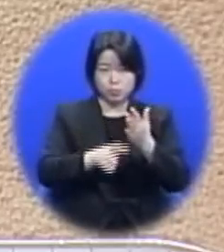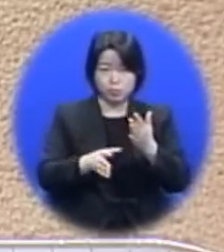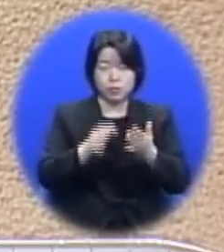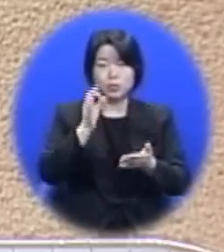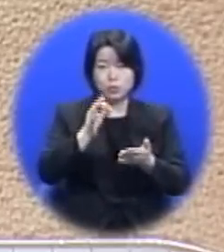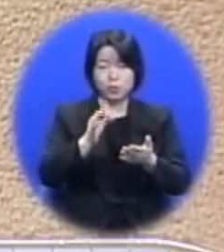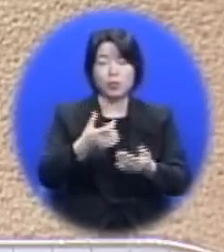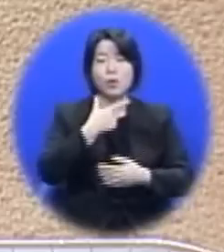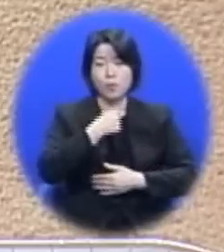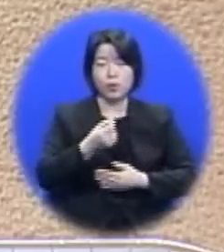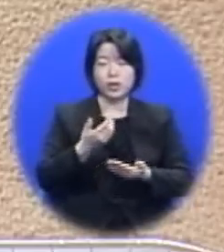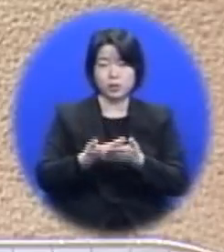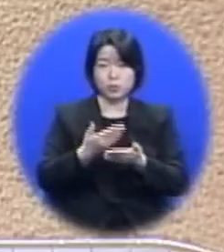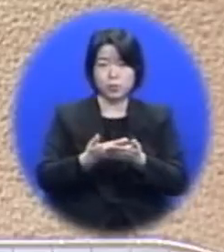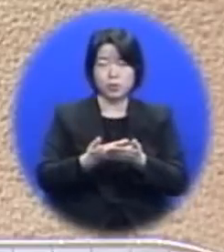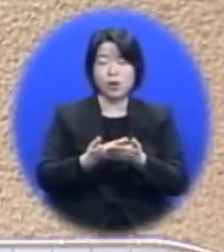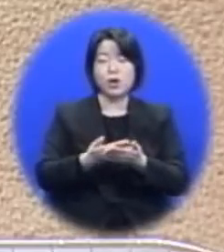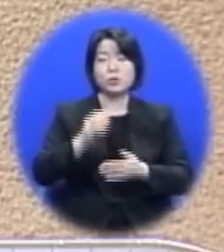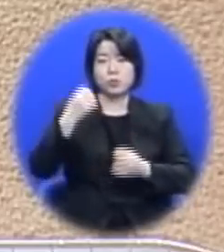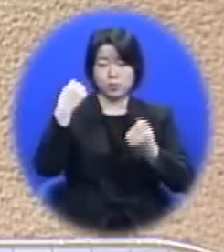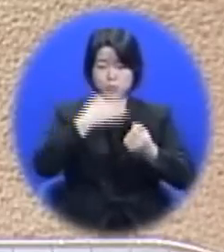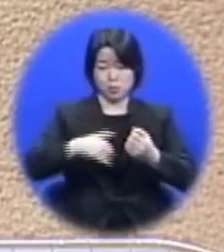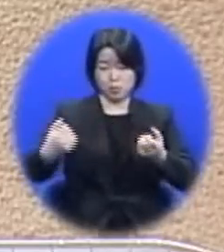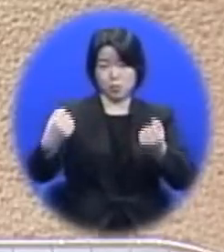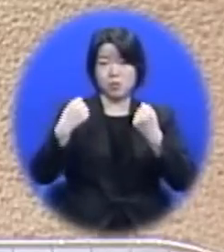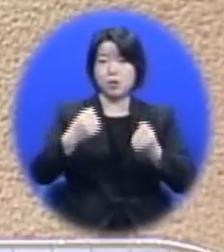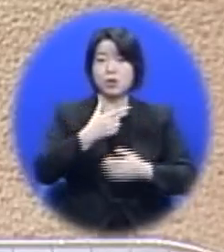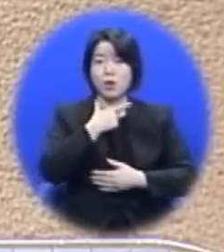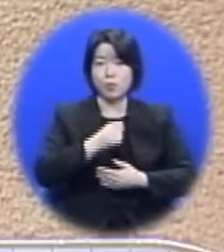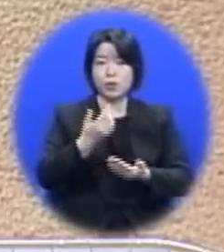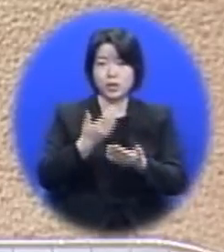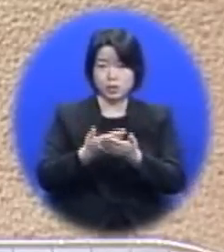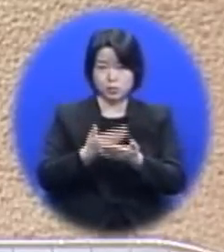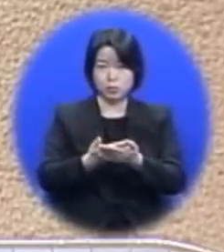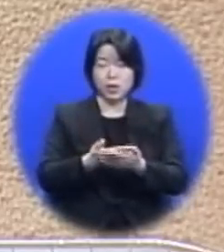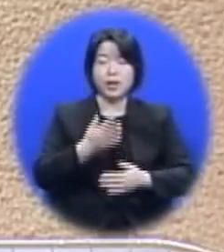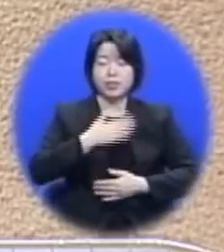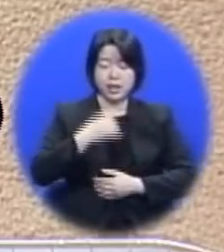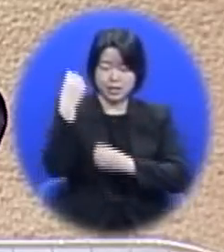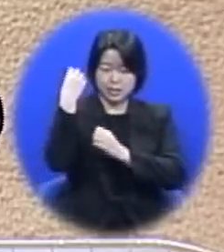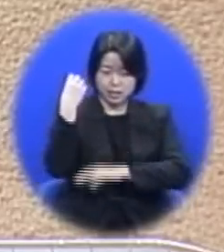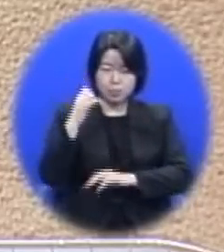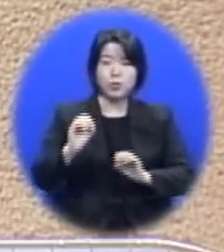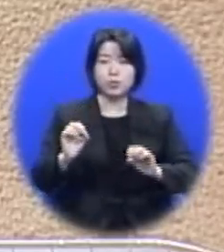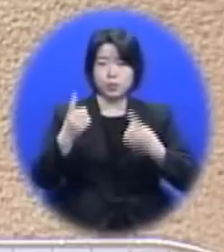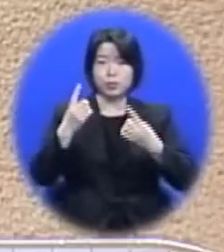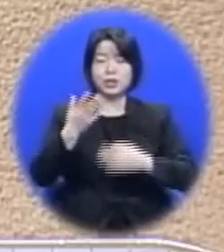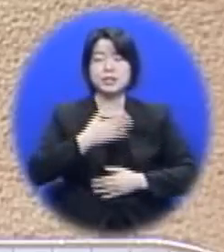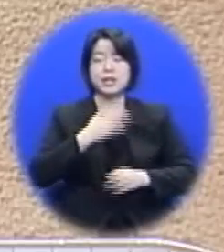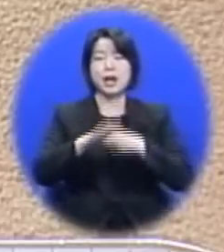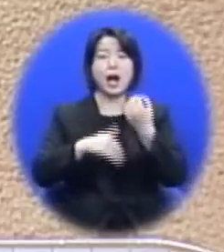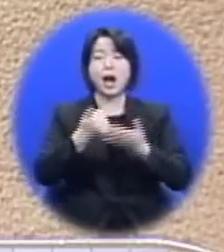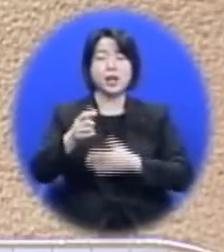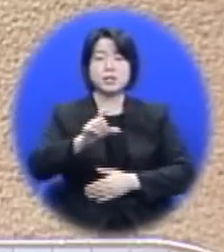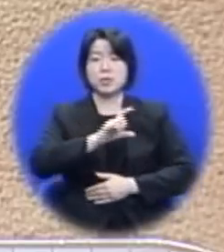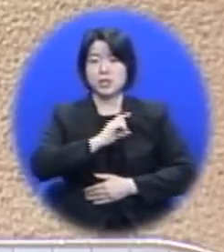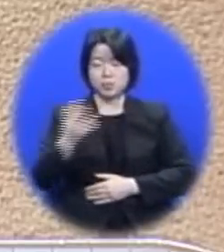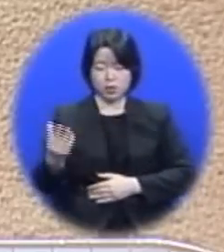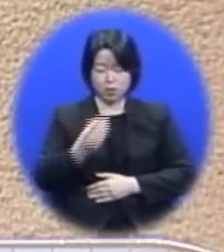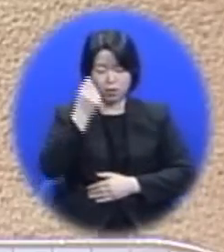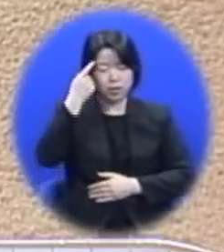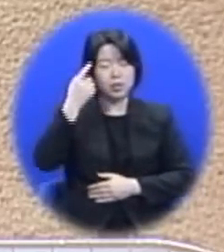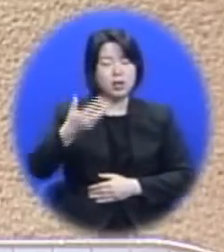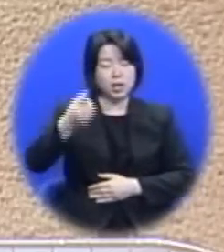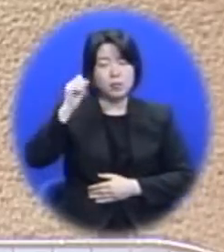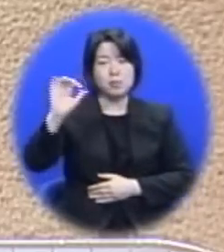우리가 하나님 앞에 건강을 구해도 내 기본적인 동기는 하나님, 제가 하나님의 이름이 거룩히